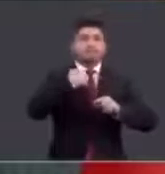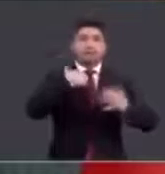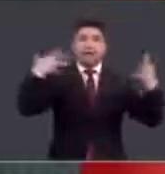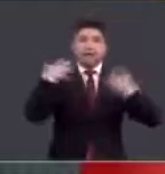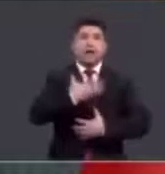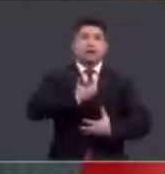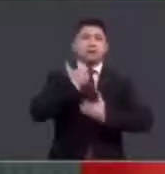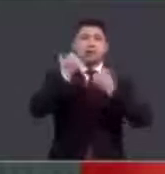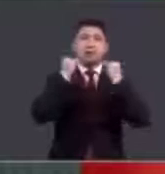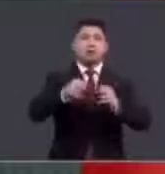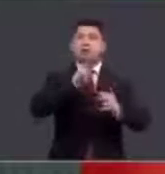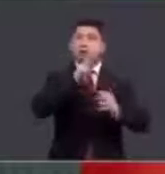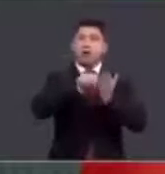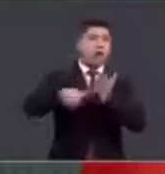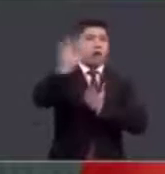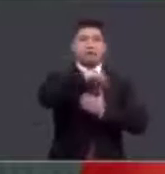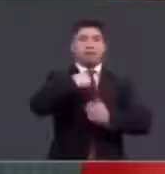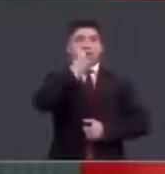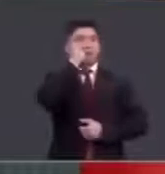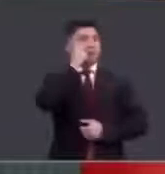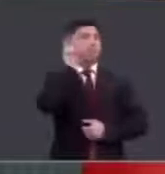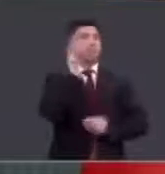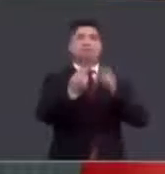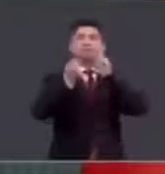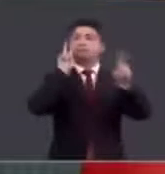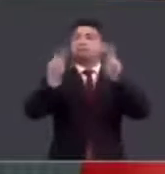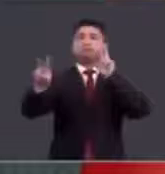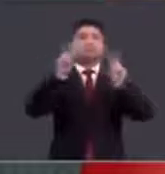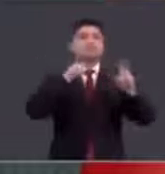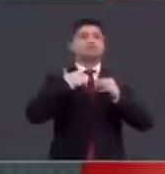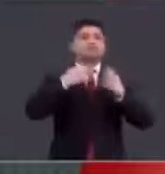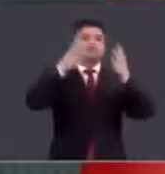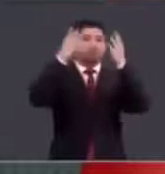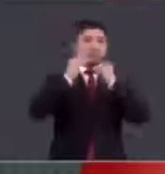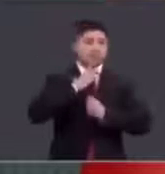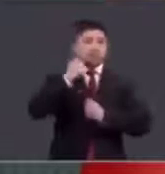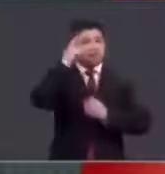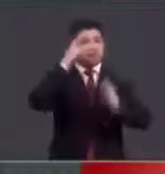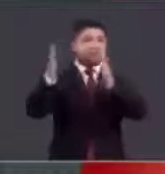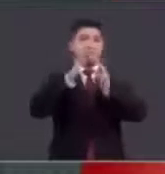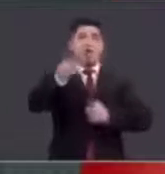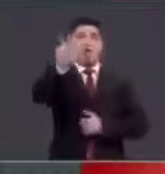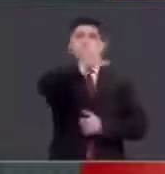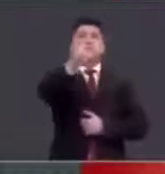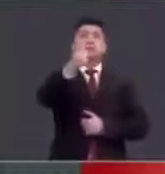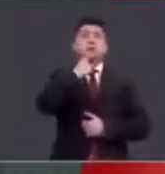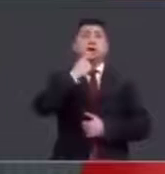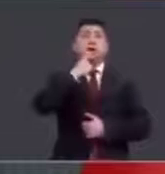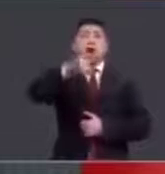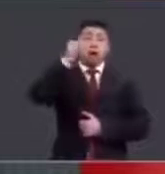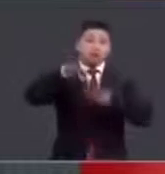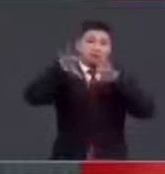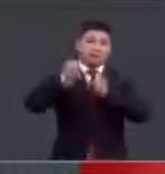acılarını, sonuçlarını bizzat görme imkanı bulduk. Yaklaşık 30 yıl süren